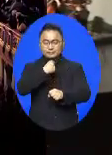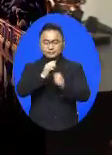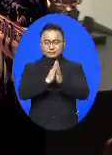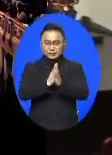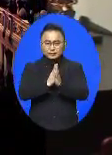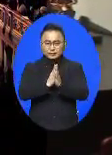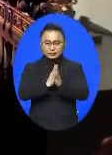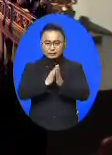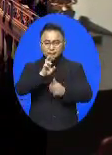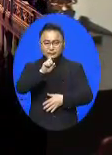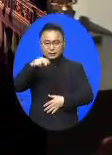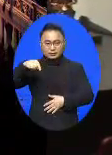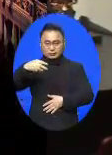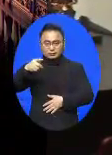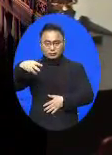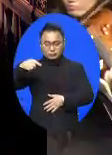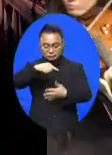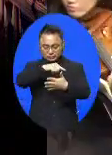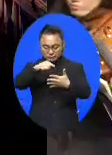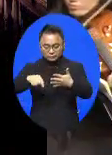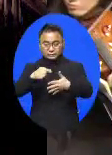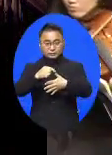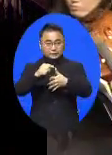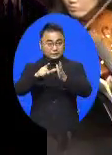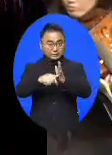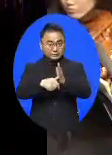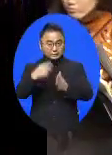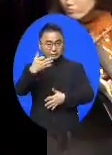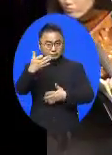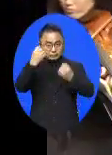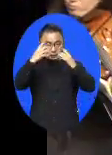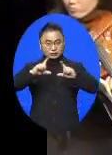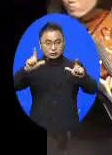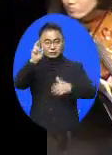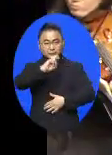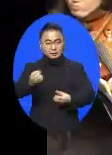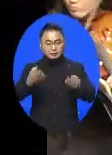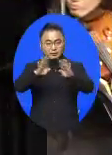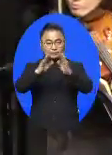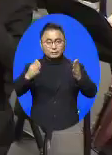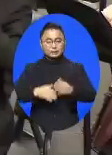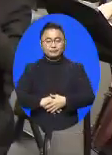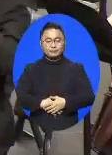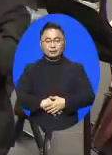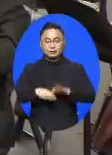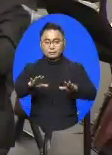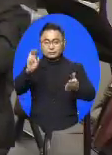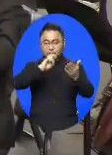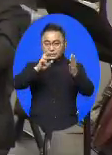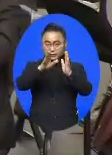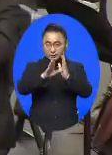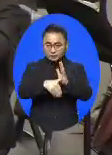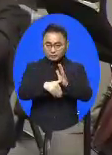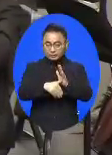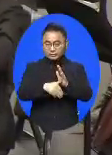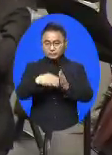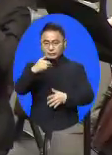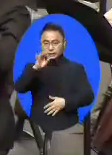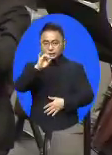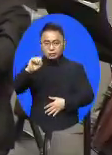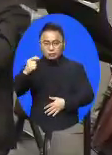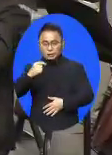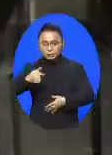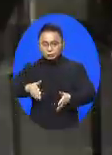기원하는 마스터즈 시리즈 첫 번째 시간 2019 신년 음악회를 개최합니다. 이번 신년 음악회는 타이완